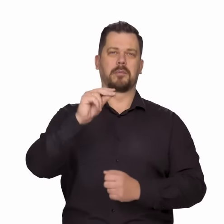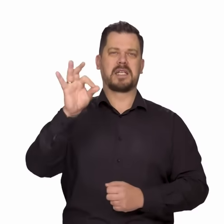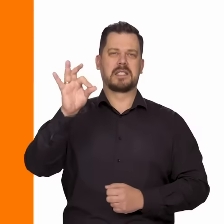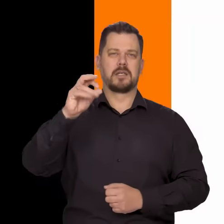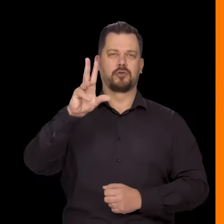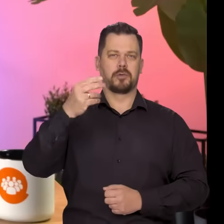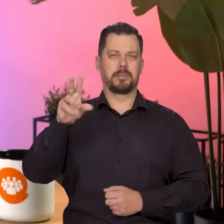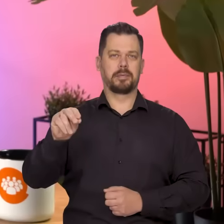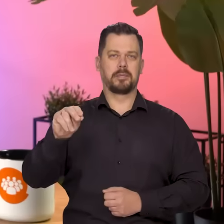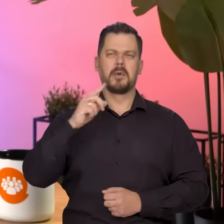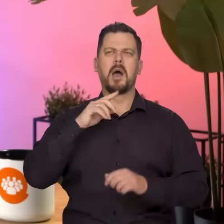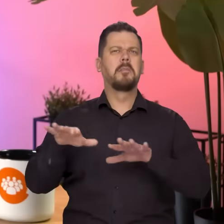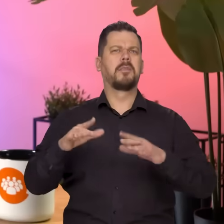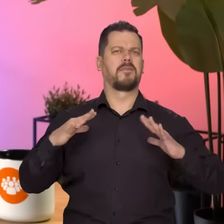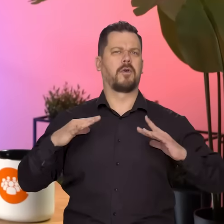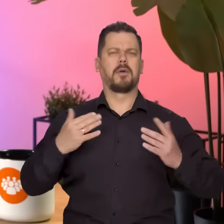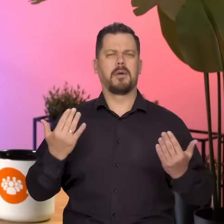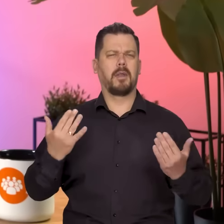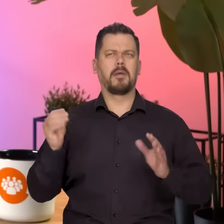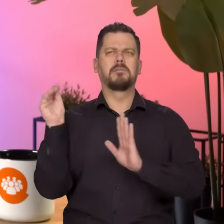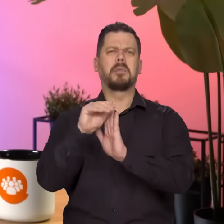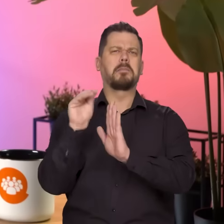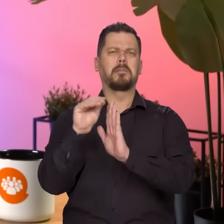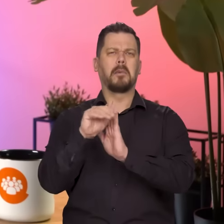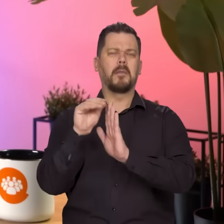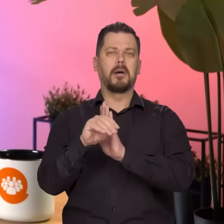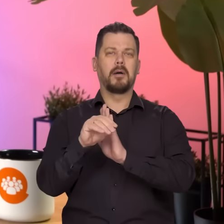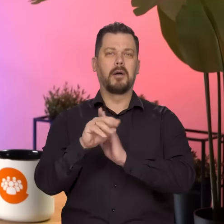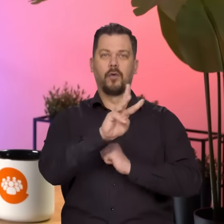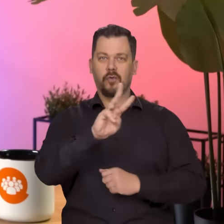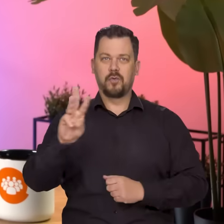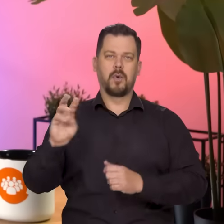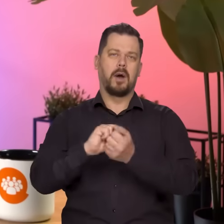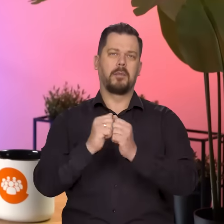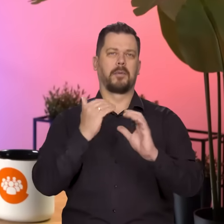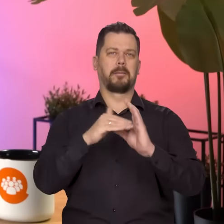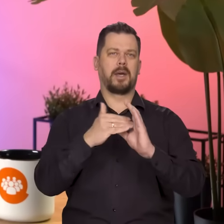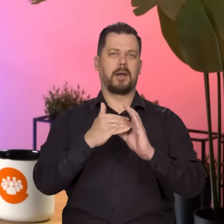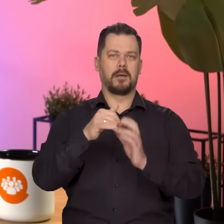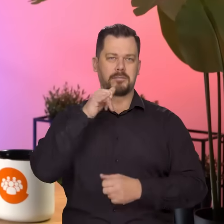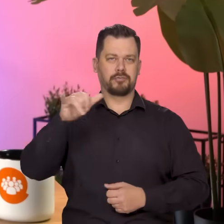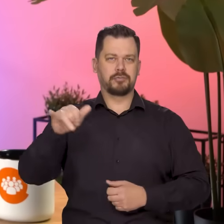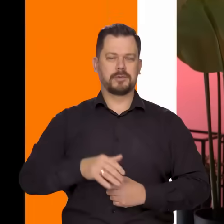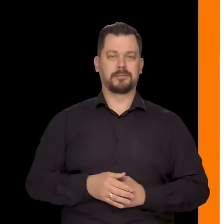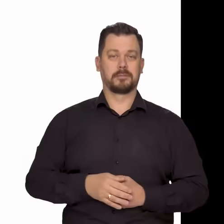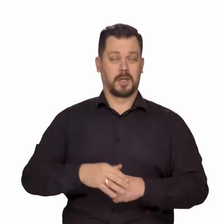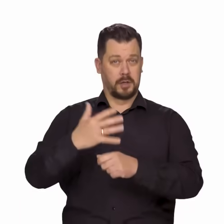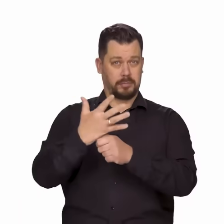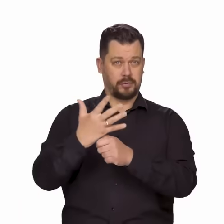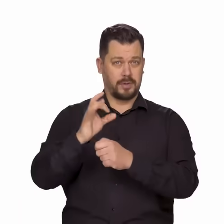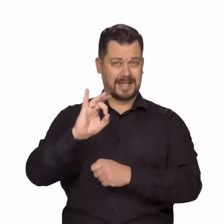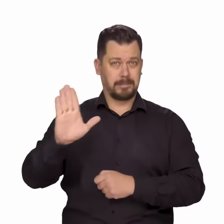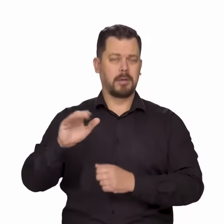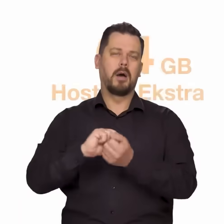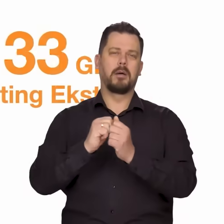PrestaShop. A co z miejscem? Ile danych będziesz mieć do dyspozycji na swoje strony www i pocztę firmową?